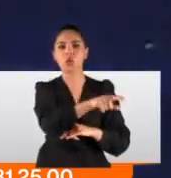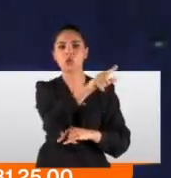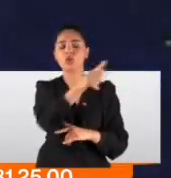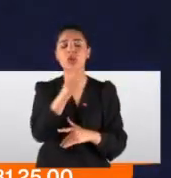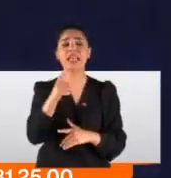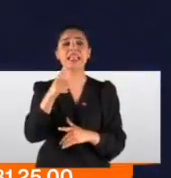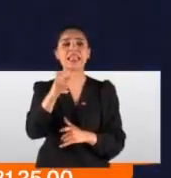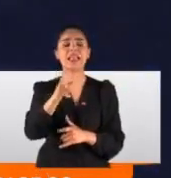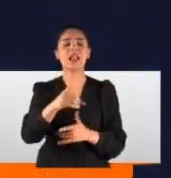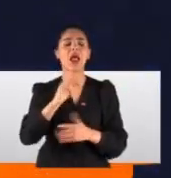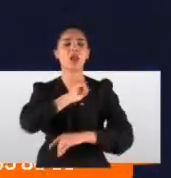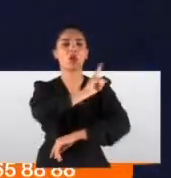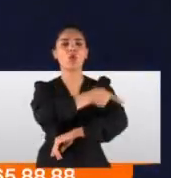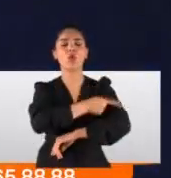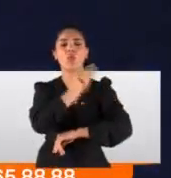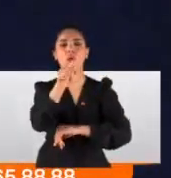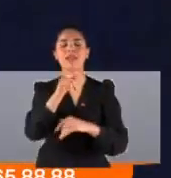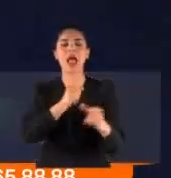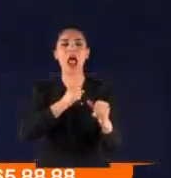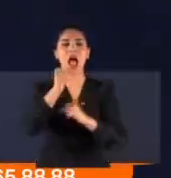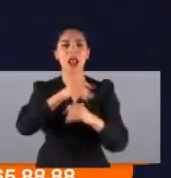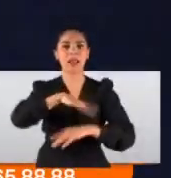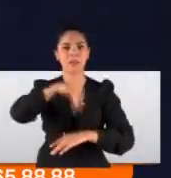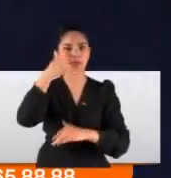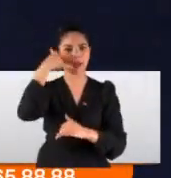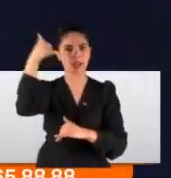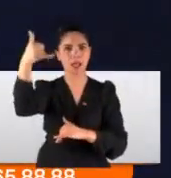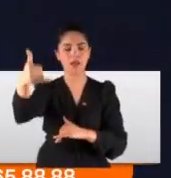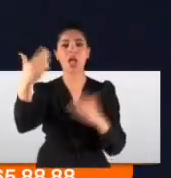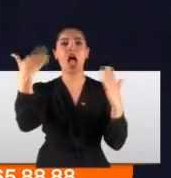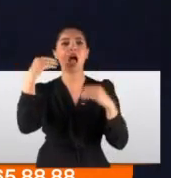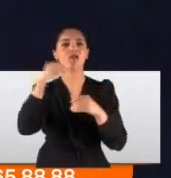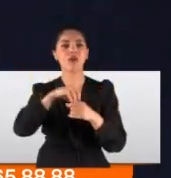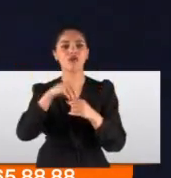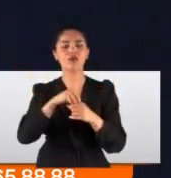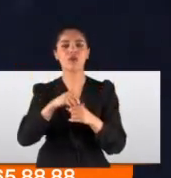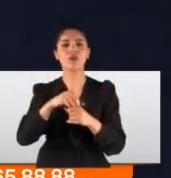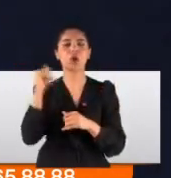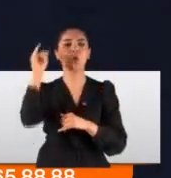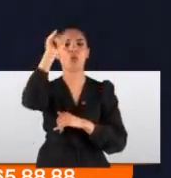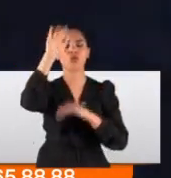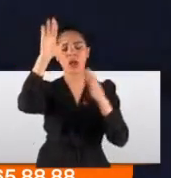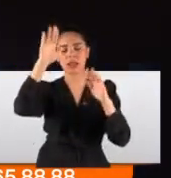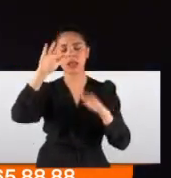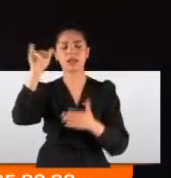Kuvvetler Harekat Merkezi'ni arayarak havada bulunan araçların indirilmesi emrini verdi.